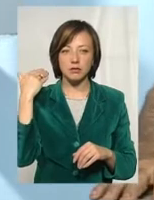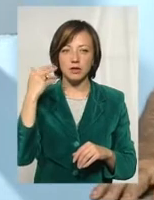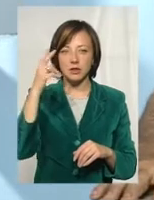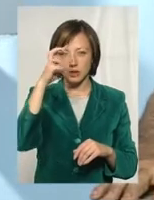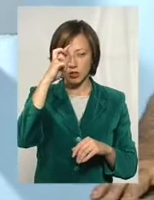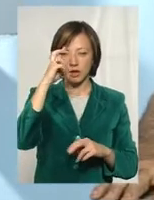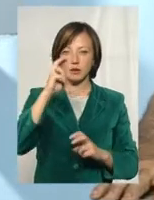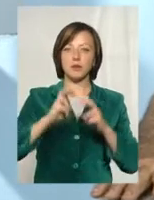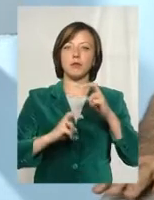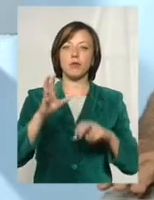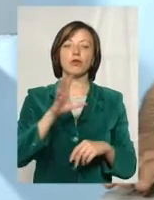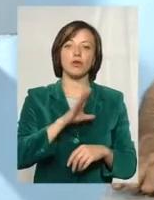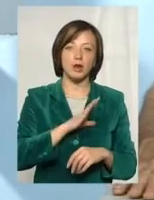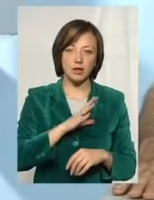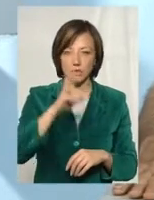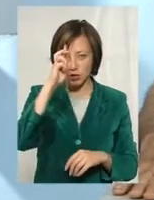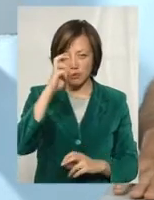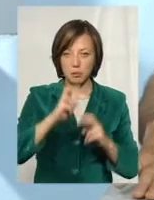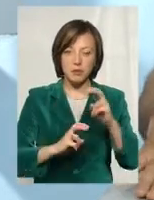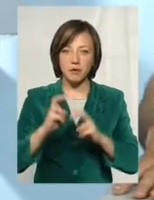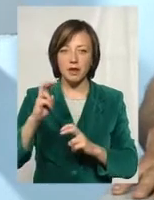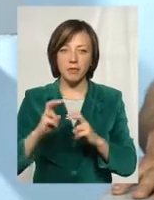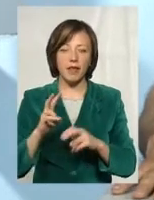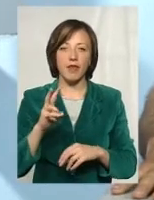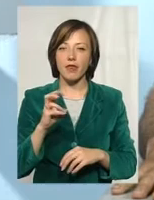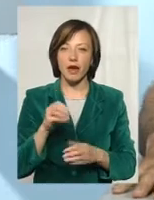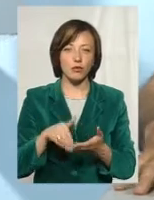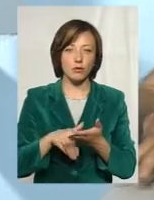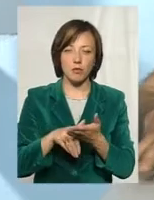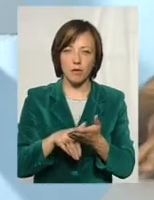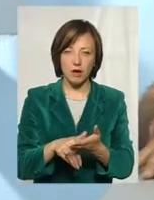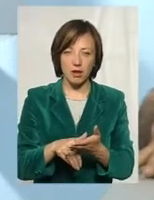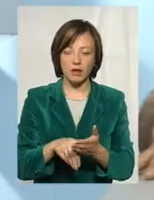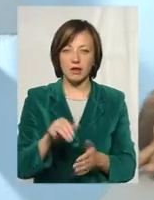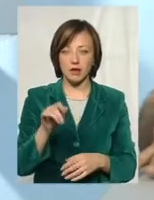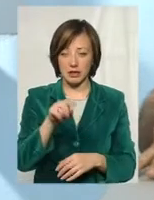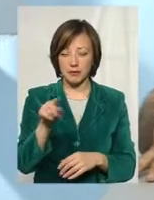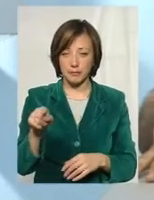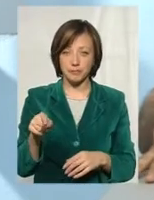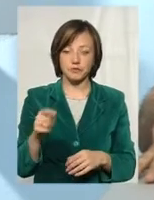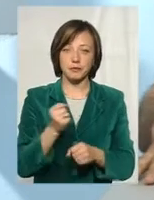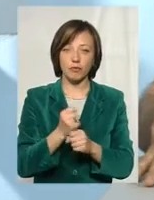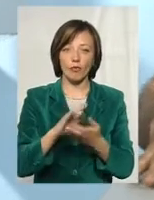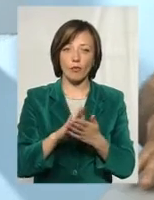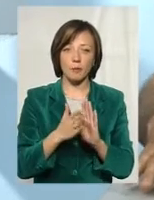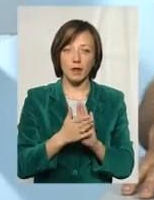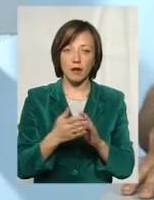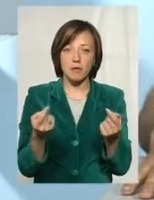Державні підприємства були, державні підприємства не допомагали їм. І робили такі умови, що